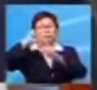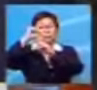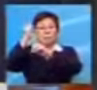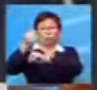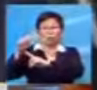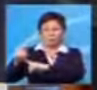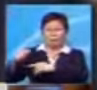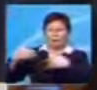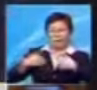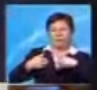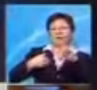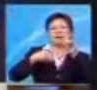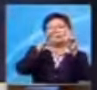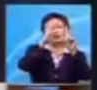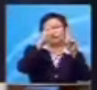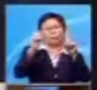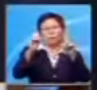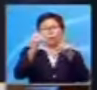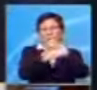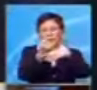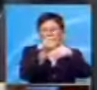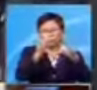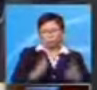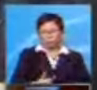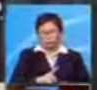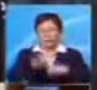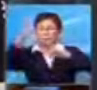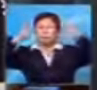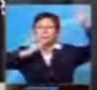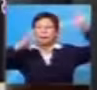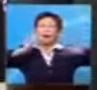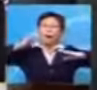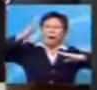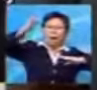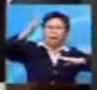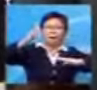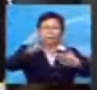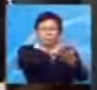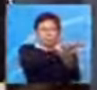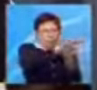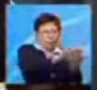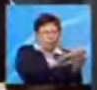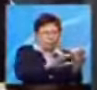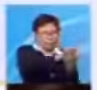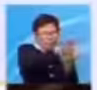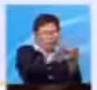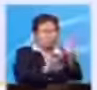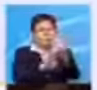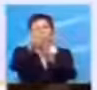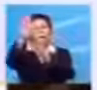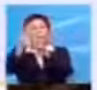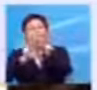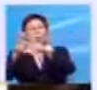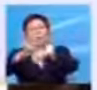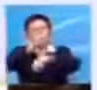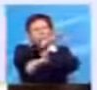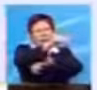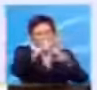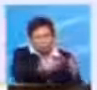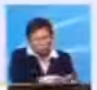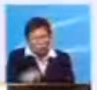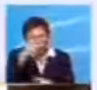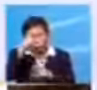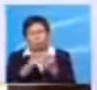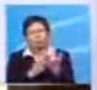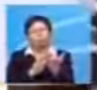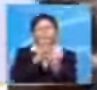terdiri daripada 160 pemain industri di Malaysia yang akan merangka pelan pembangunan kapasiti dan rancangan bagi